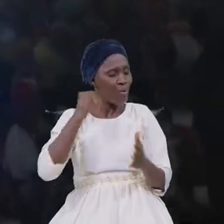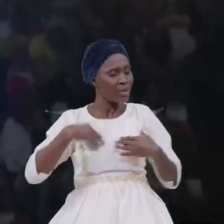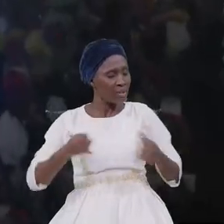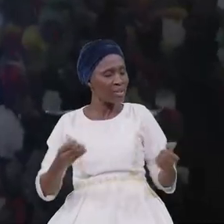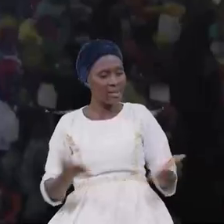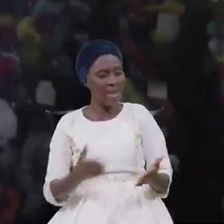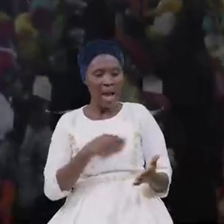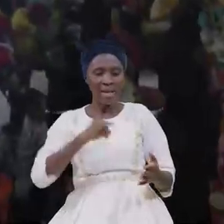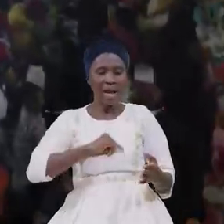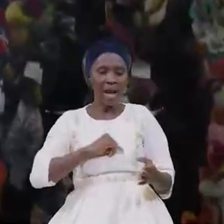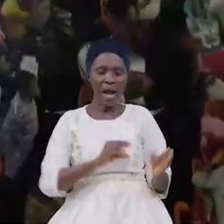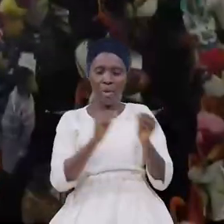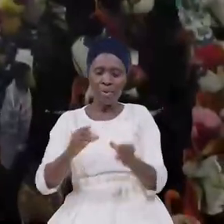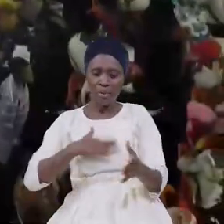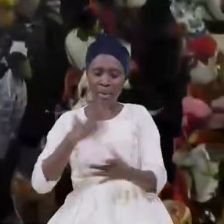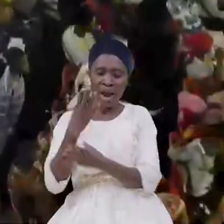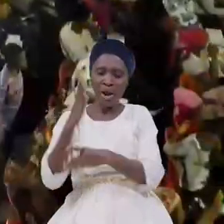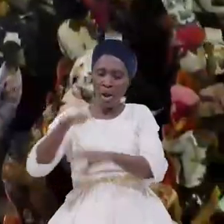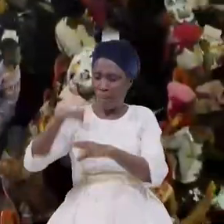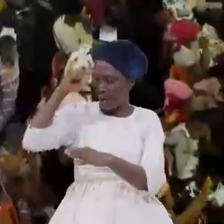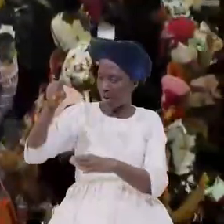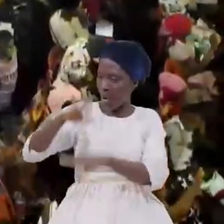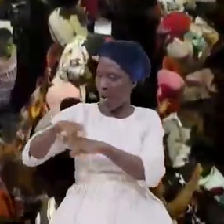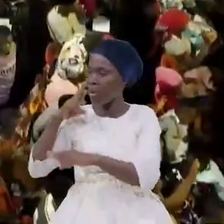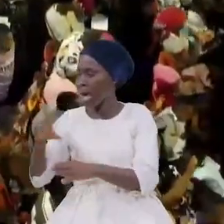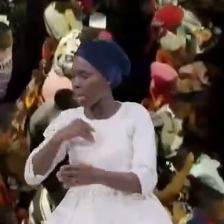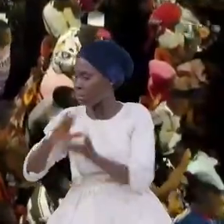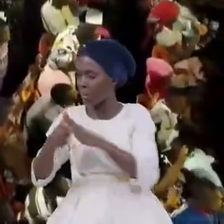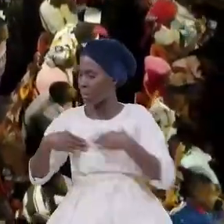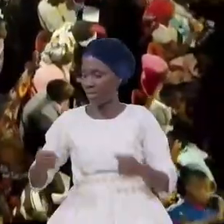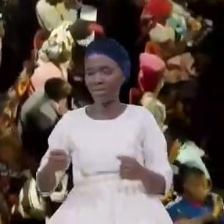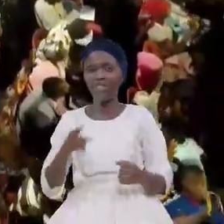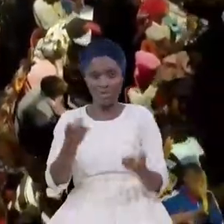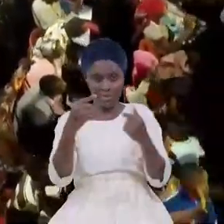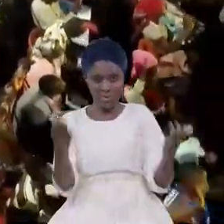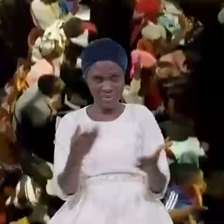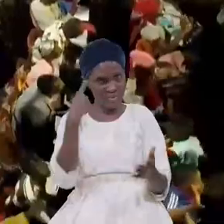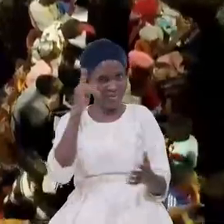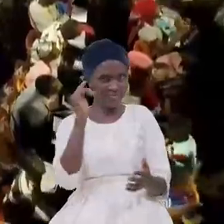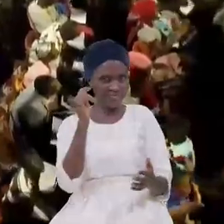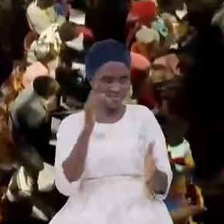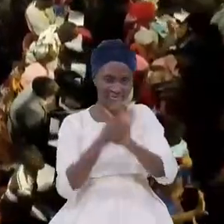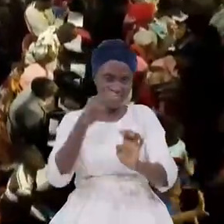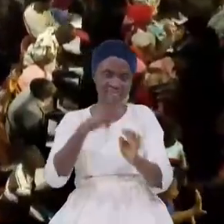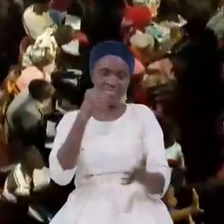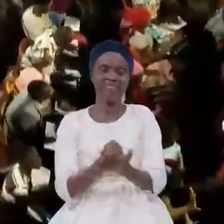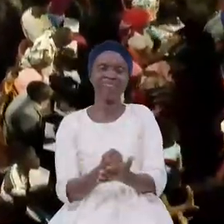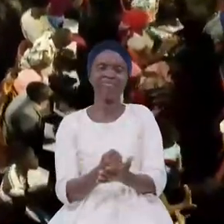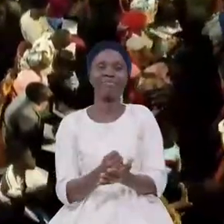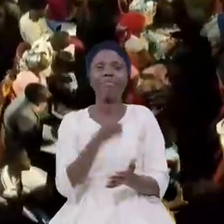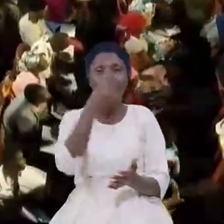guéri, j'ai imposé la main à cette personne et la personne était guérie. Vous allez venir donner le témoignage. Parce que